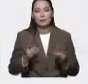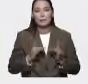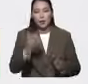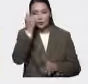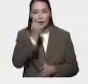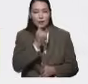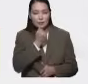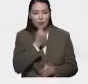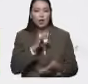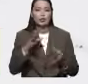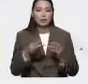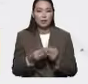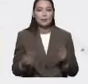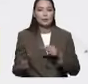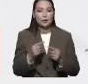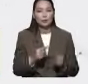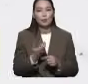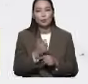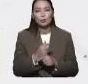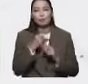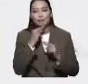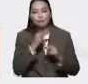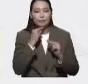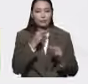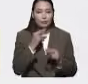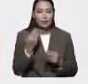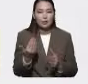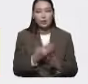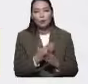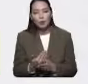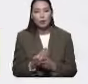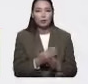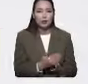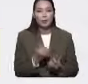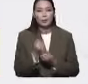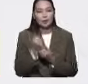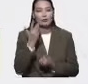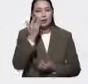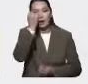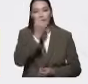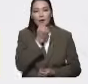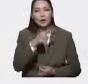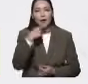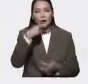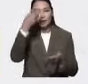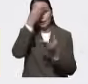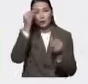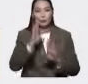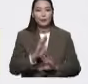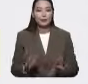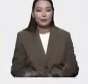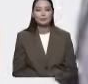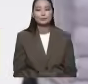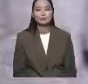жалпы бір-бірімізге назар аударып, қол үшін беріп және сол үшін рахмет айтуды ұмытпасақ екен деймін.